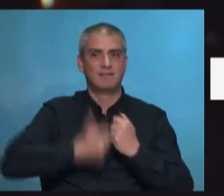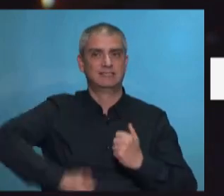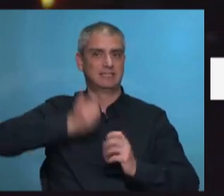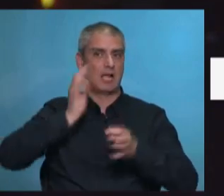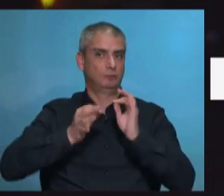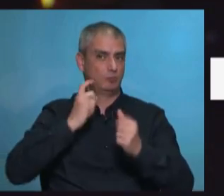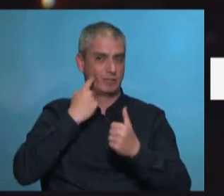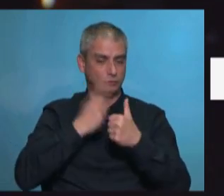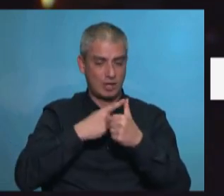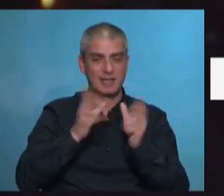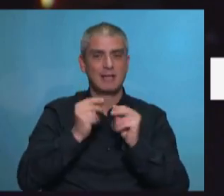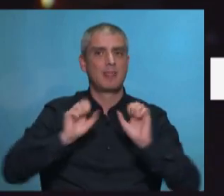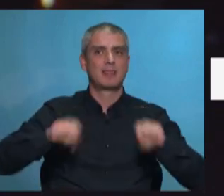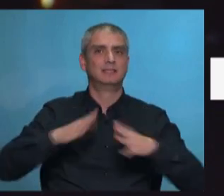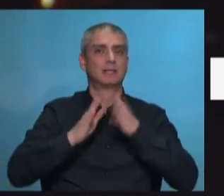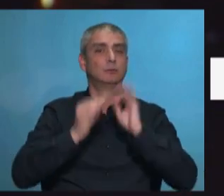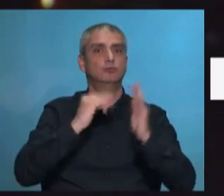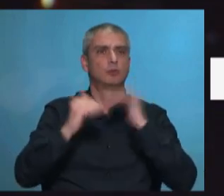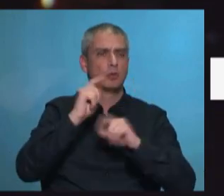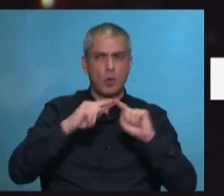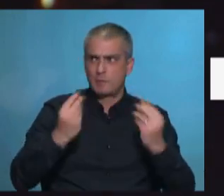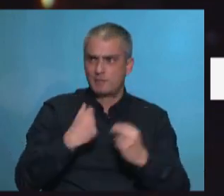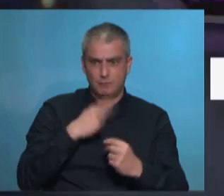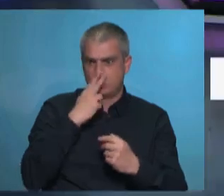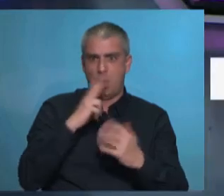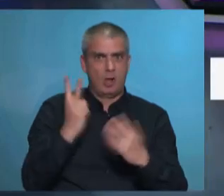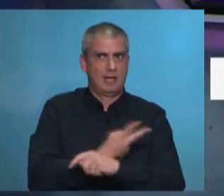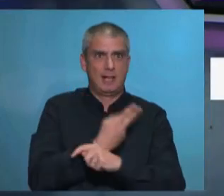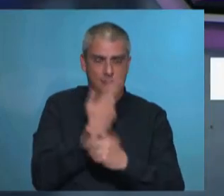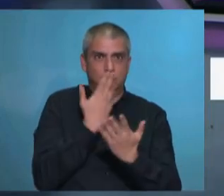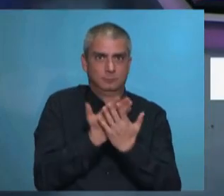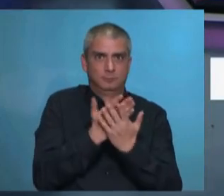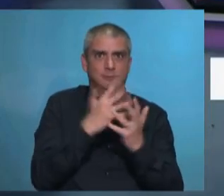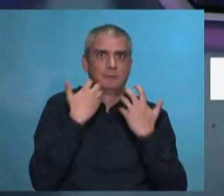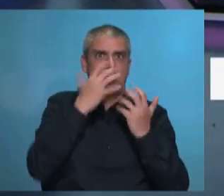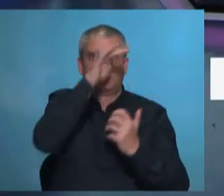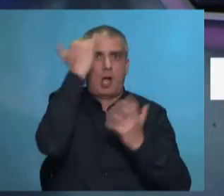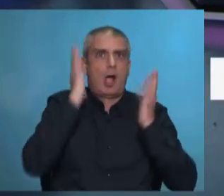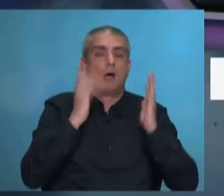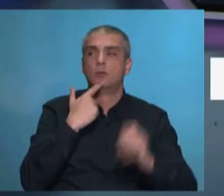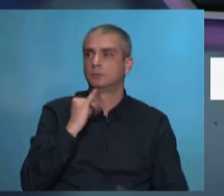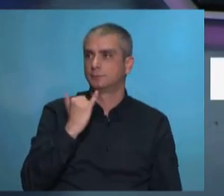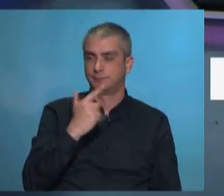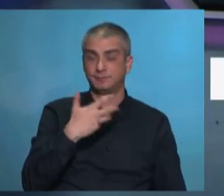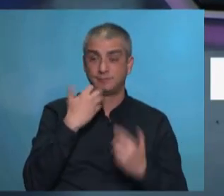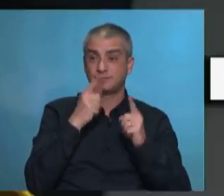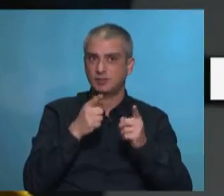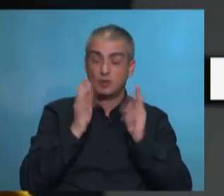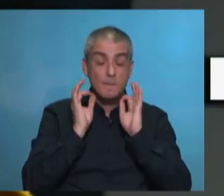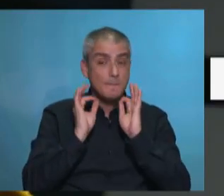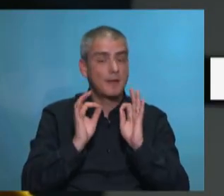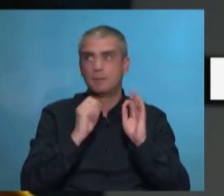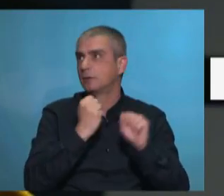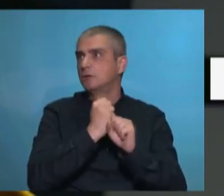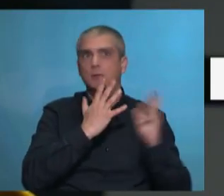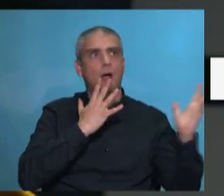שקד, יחד עם נשיאת בית המשפט העליון. כל מיני דברים שאנחנו לא רגילים לראות שמעידים על חומרת הפרשה הזו. כן, אין ספק שהפרשה הזאת באמת מטלטלת